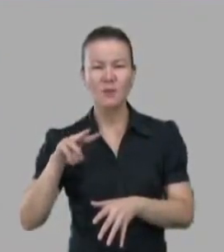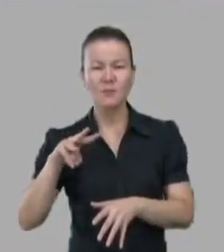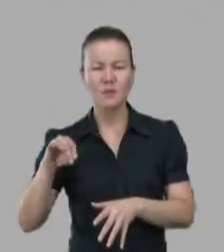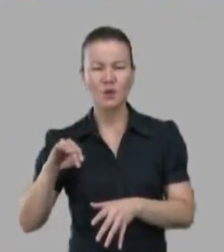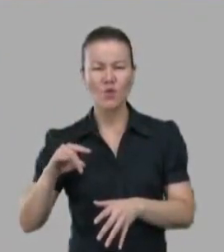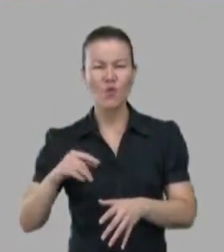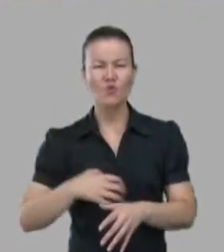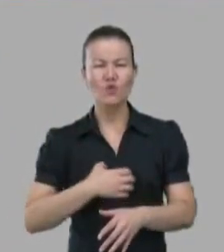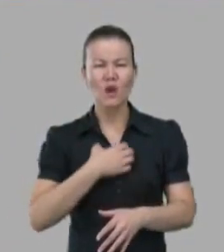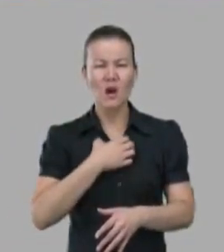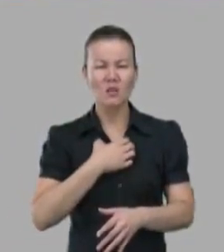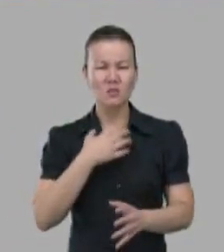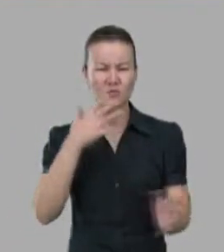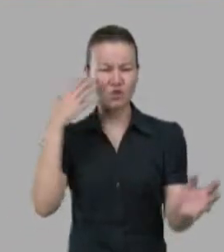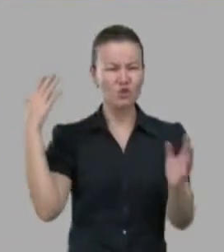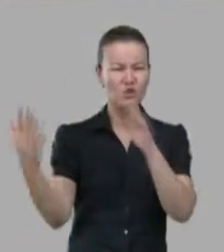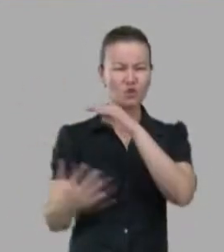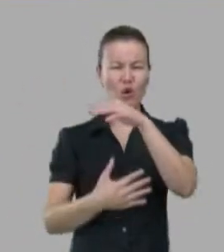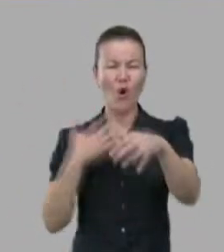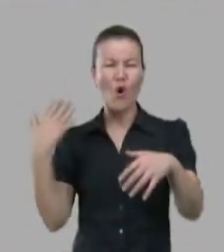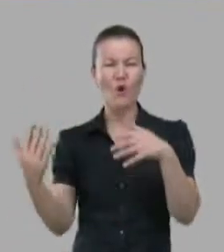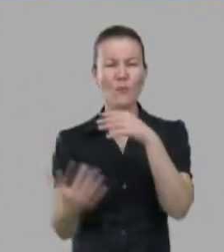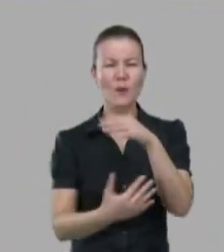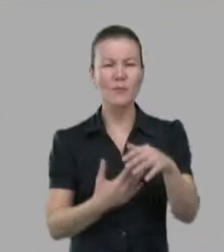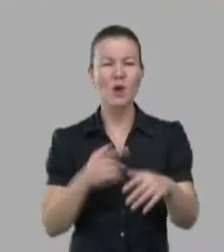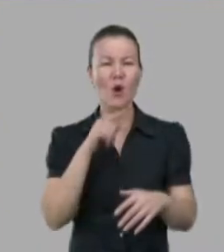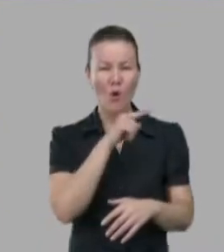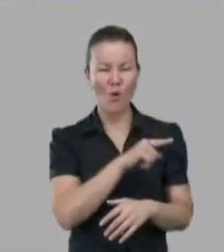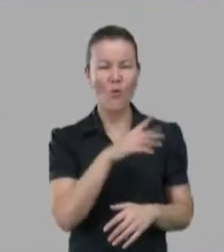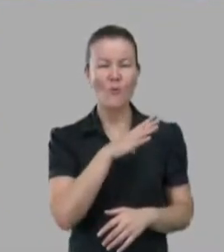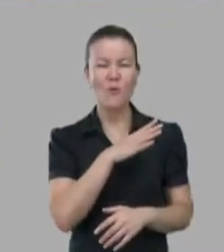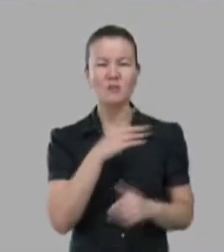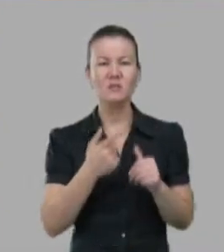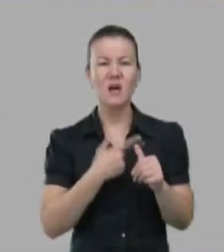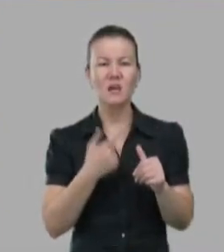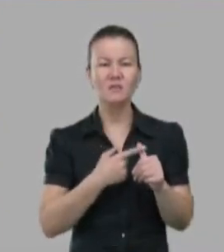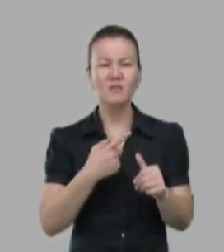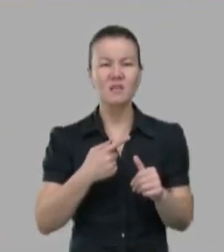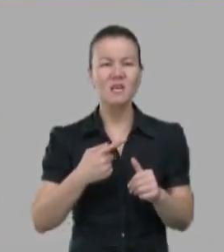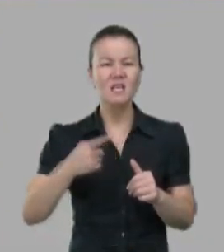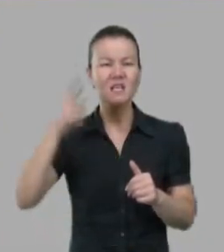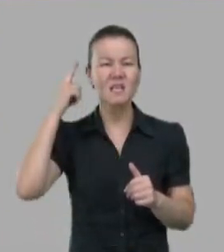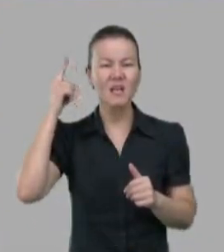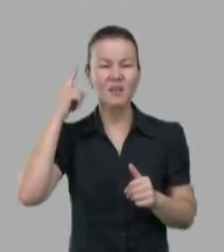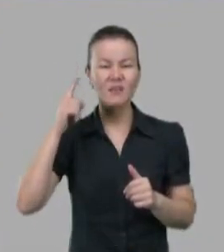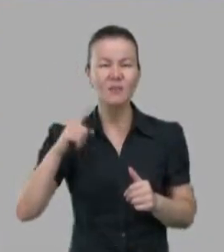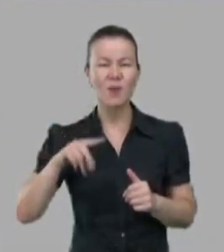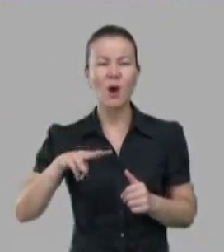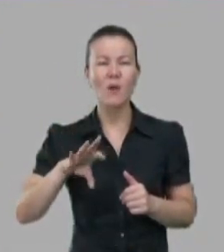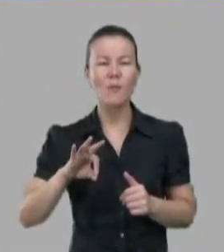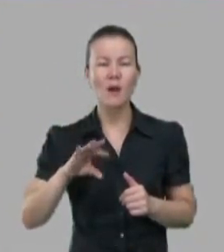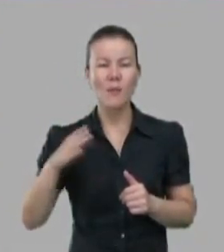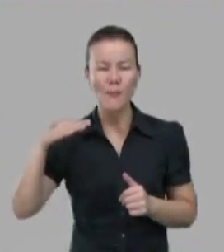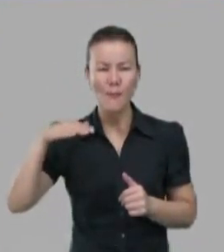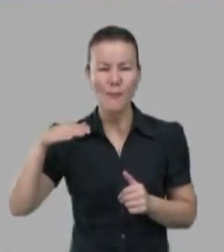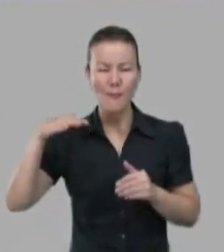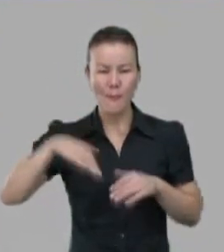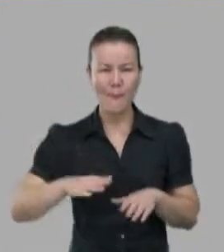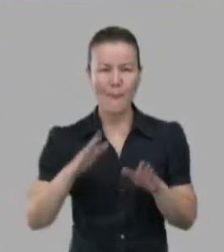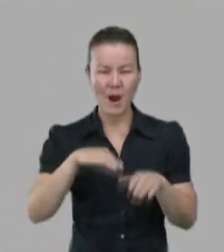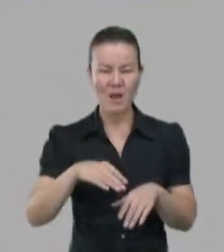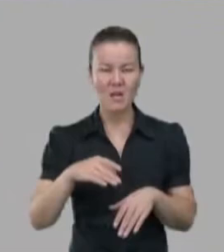ужасными штормами. Он был назван древними мореходами